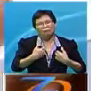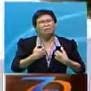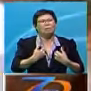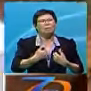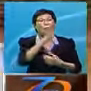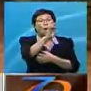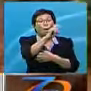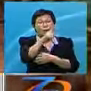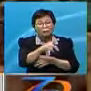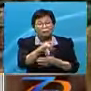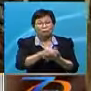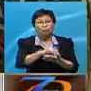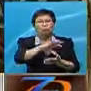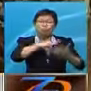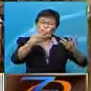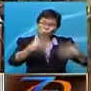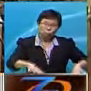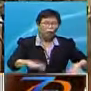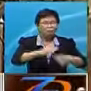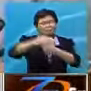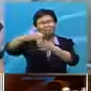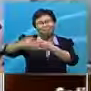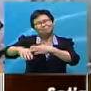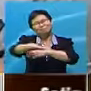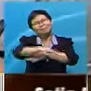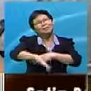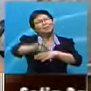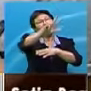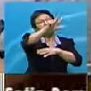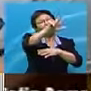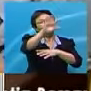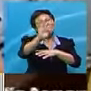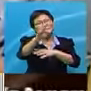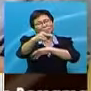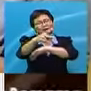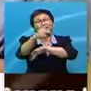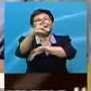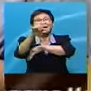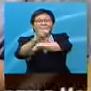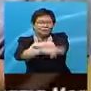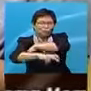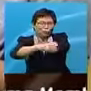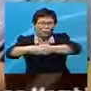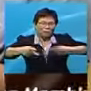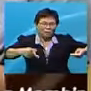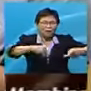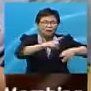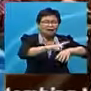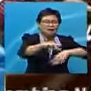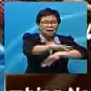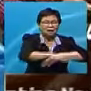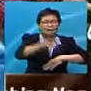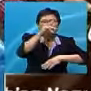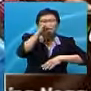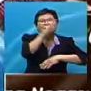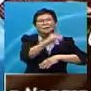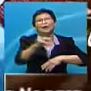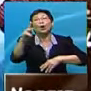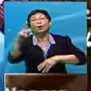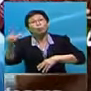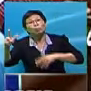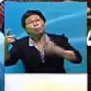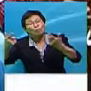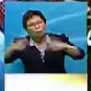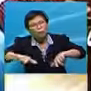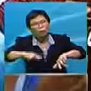Hasil operasi itu, polis berjaya menyelesaikan sekurang-kurangnya 39 kes kecurian kenderaan di sekitar Melaka dan Lembah Kelang